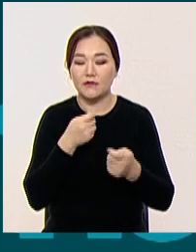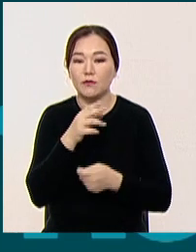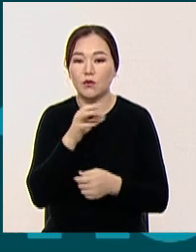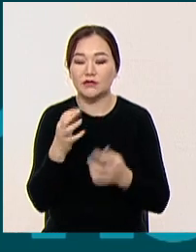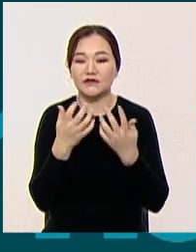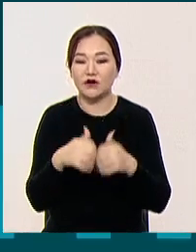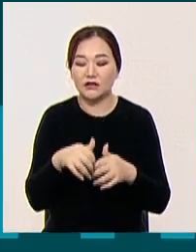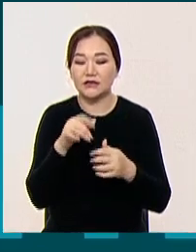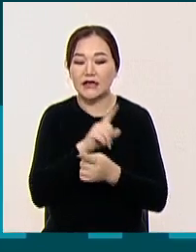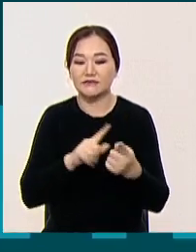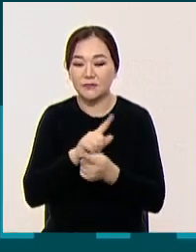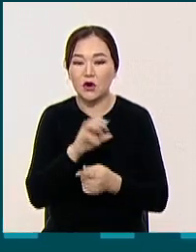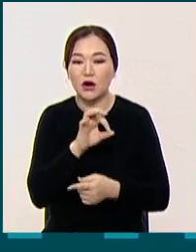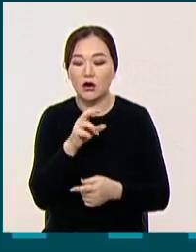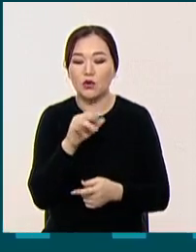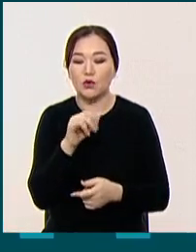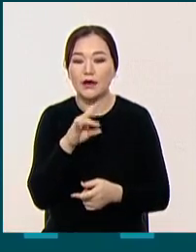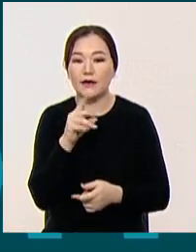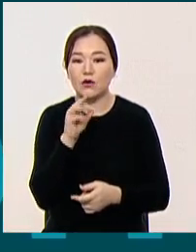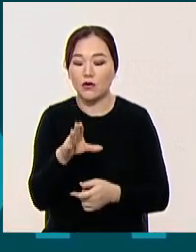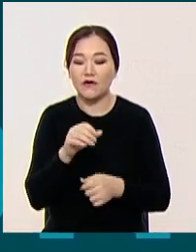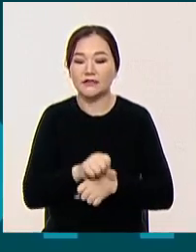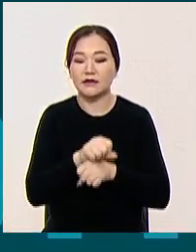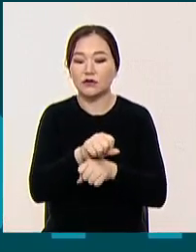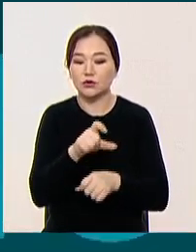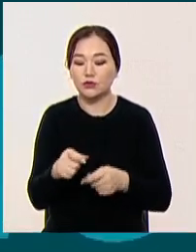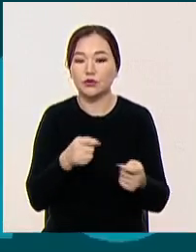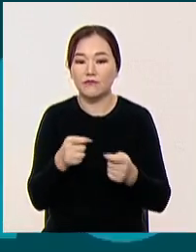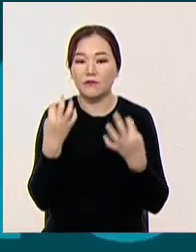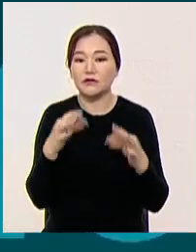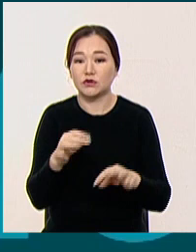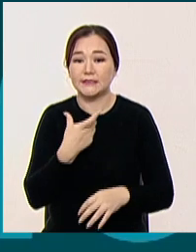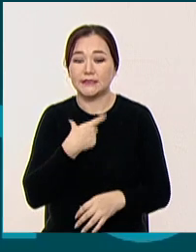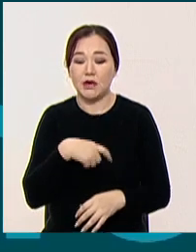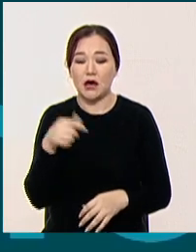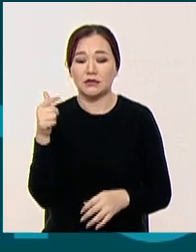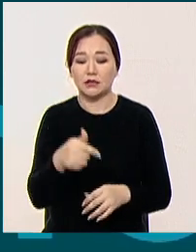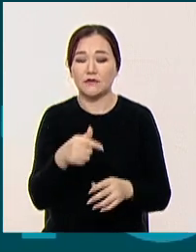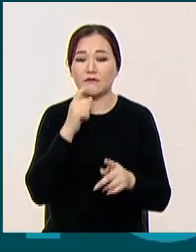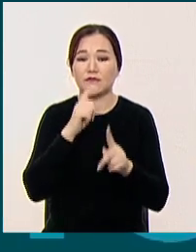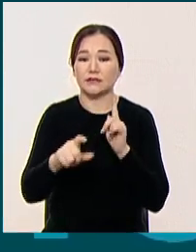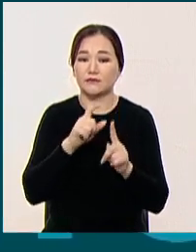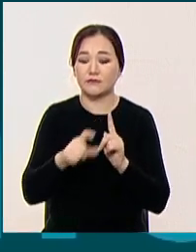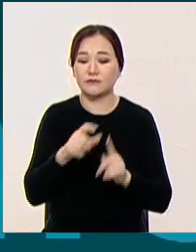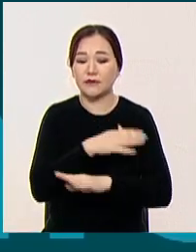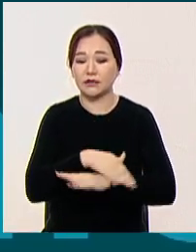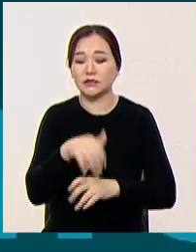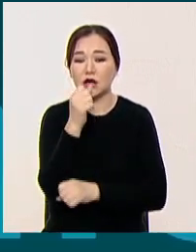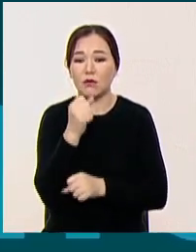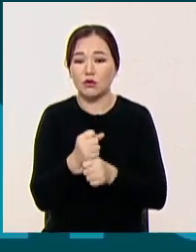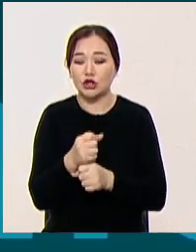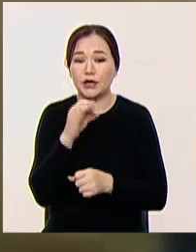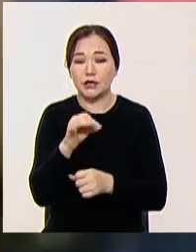цифровой трансформации Олега Куликова. По словам бастующих, руководитель позволил себе оскорбительное высказывание в адрес рабочих.